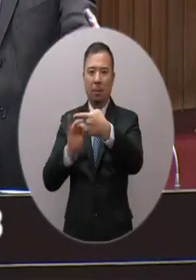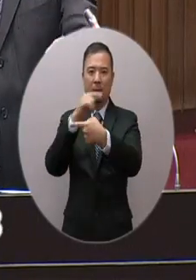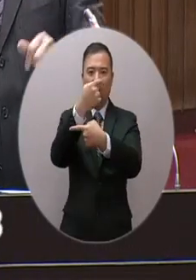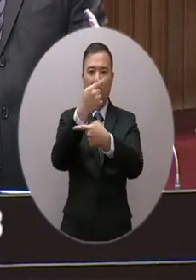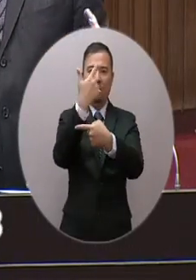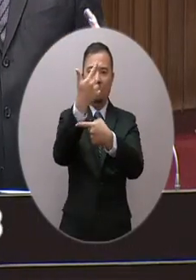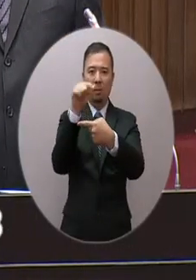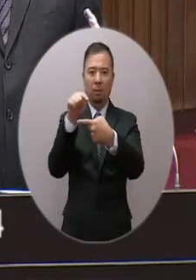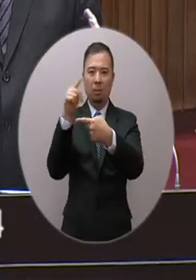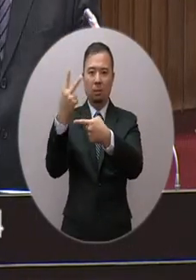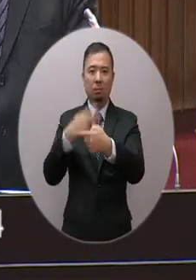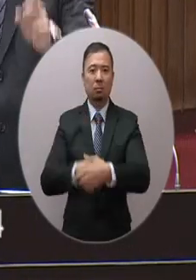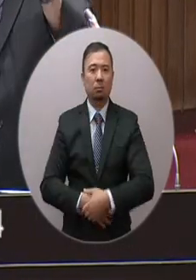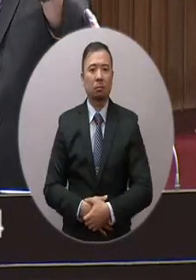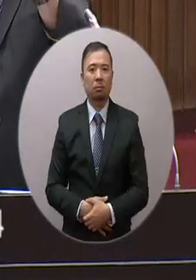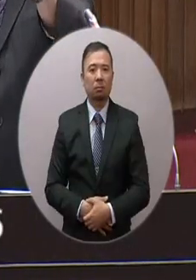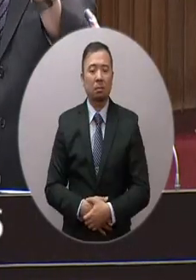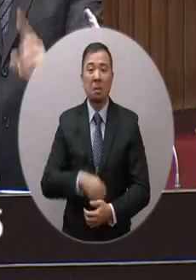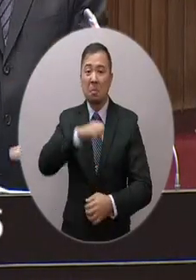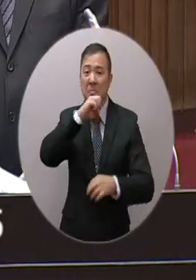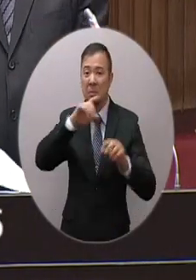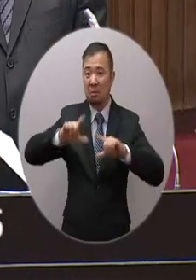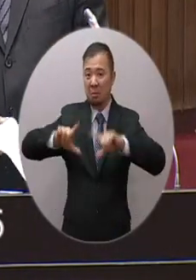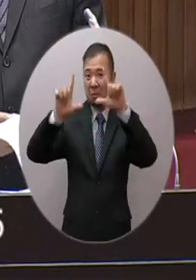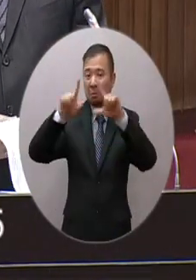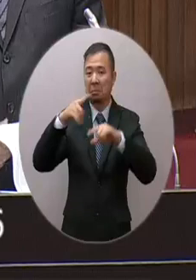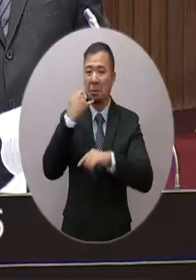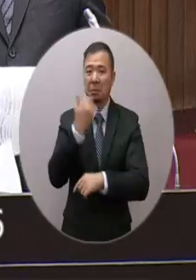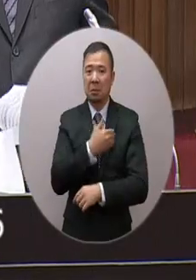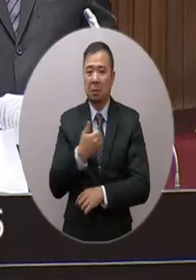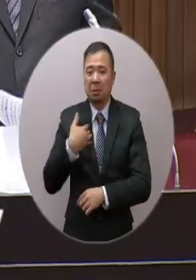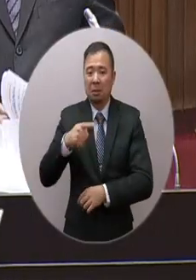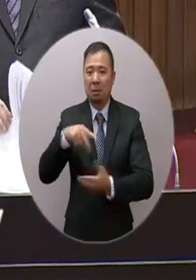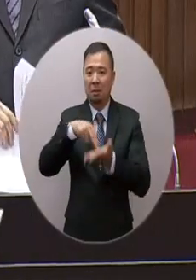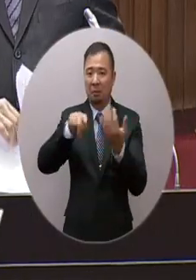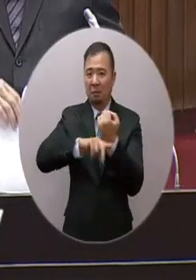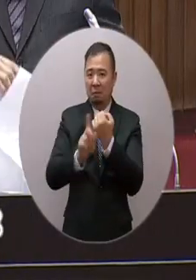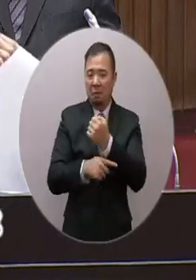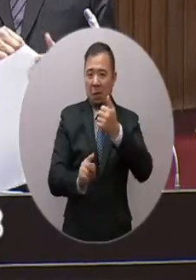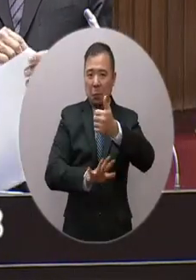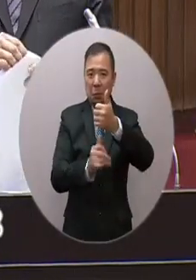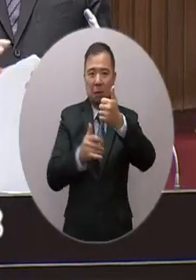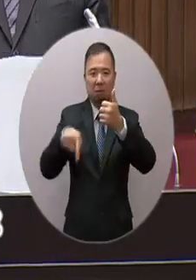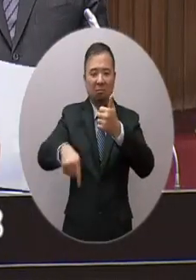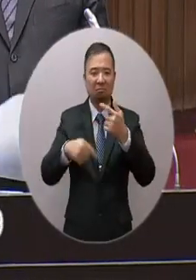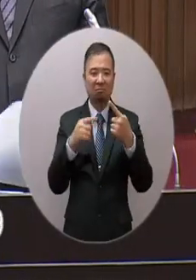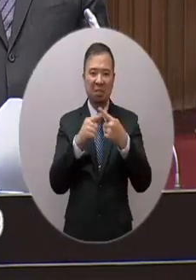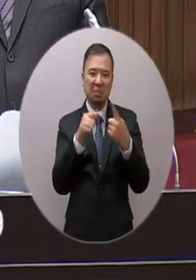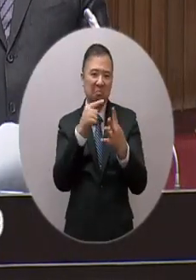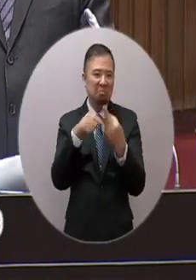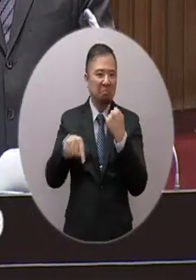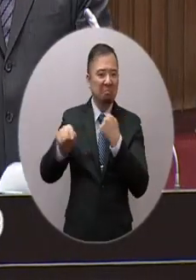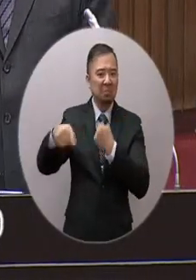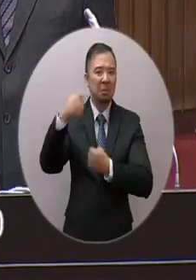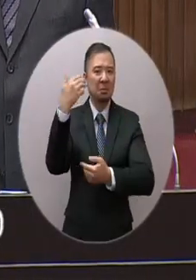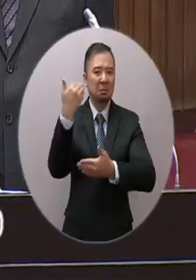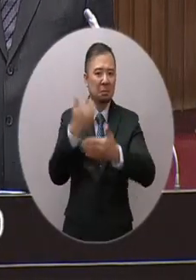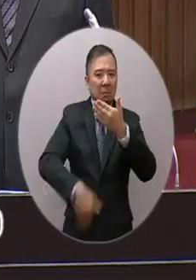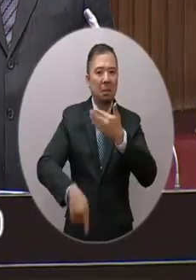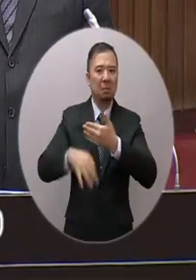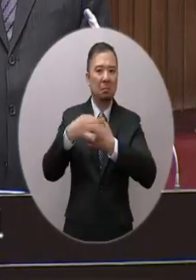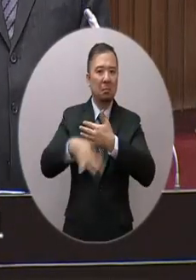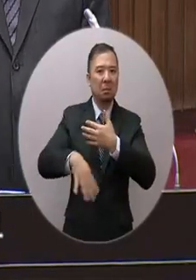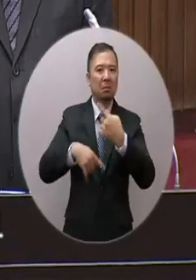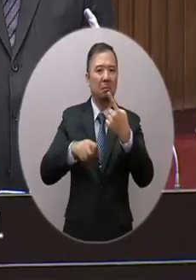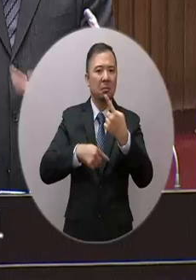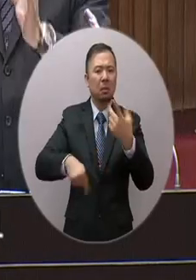哪要减到立委的席次，我们屏东都有可能减少一些的立委。好，为什么屏东这十年来这么样严重的